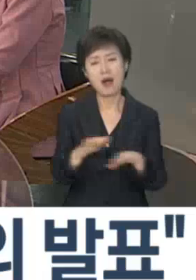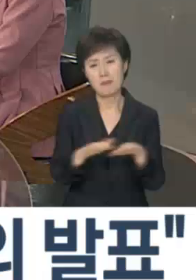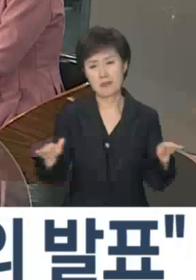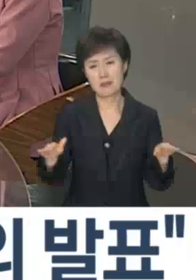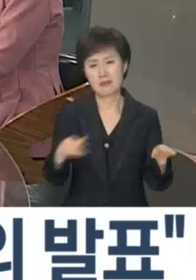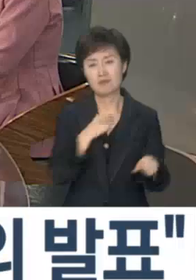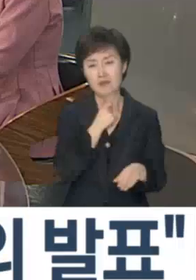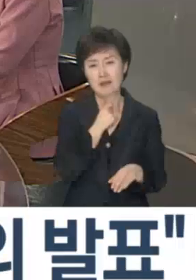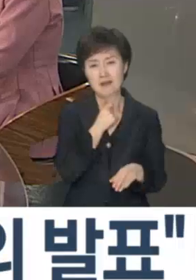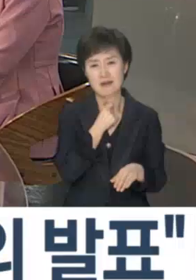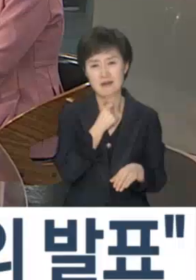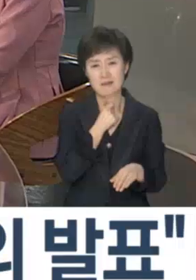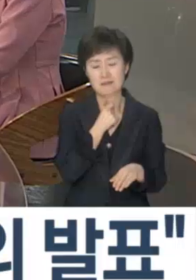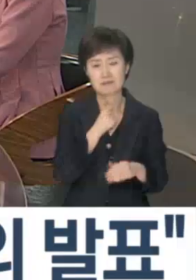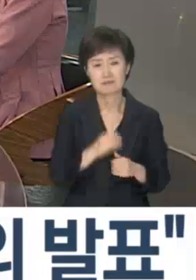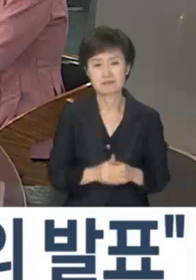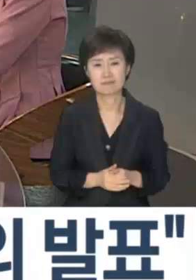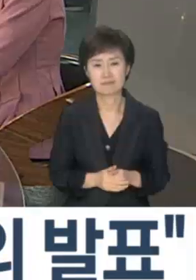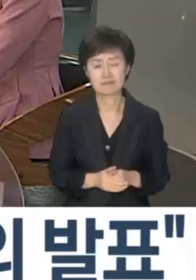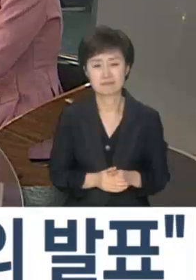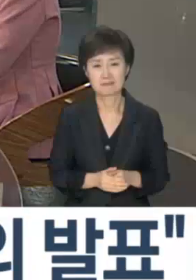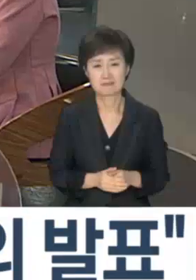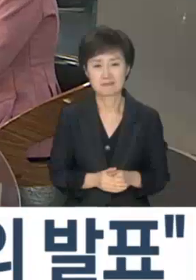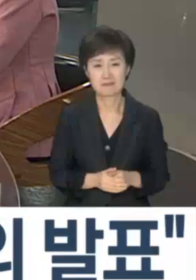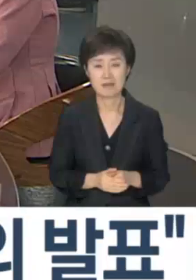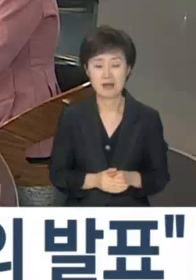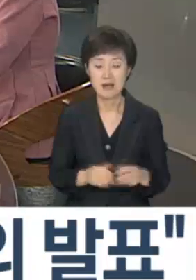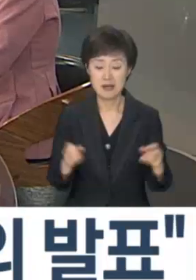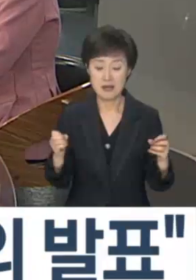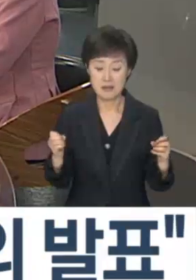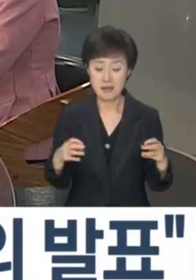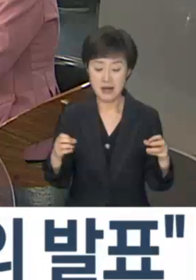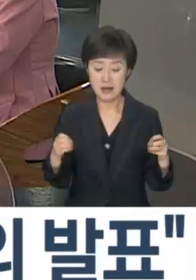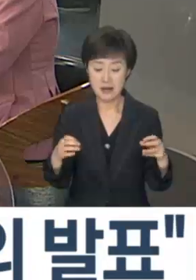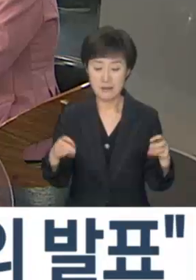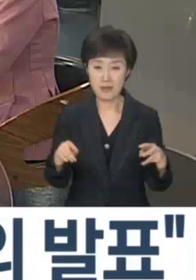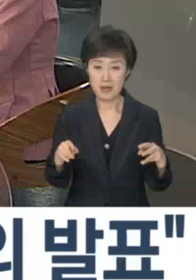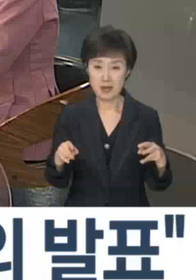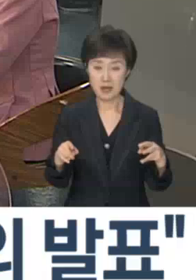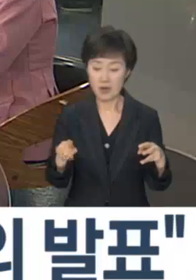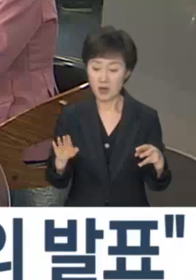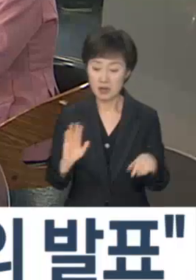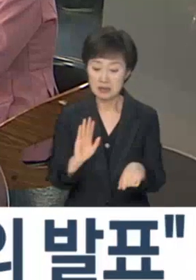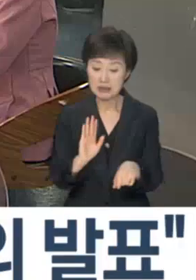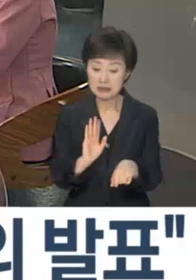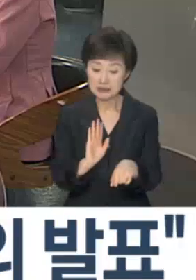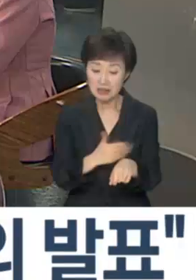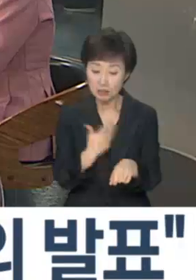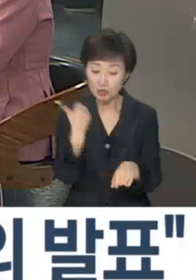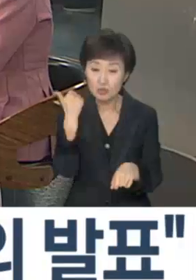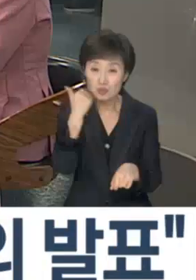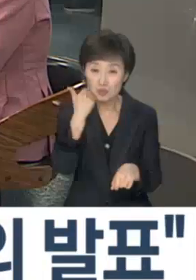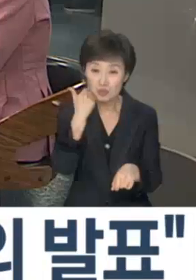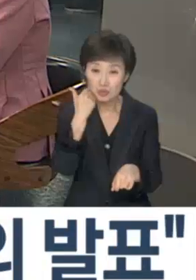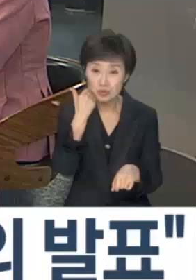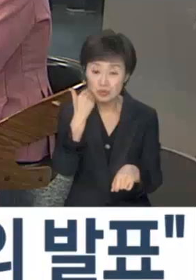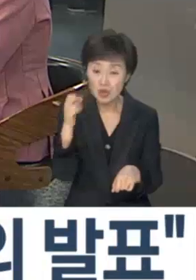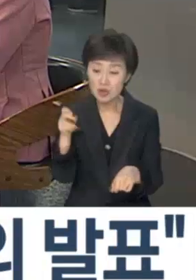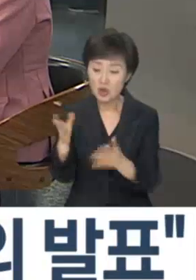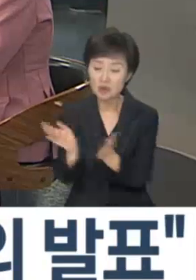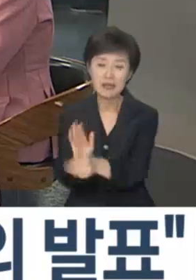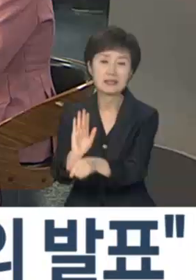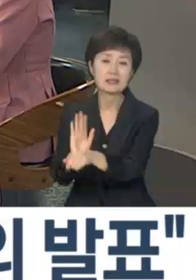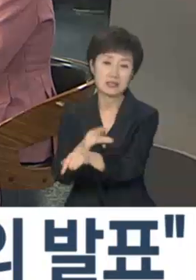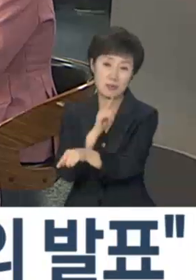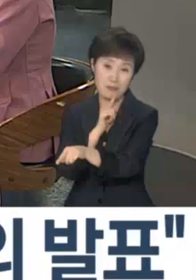사실은 이제 부위원장께서는 그래도 그 무게추와 책임을 굳이 두자면 정부를 이끌어가는 여당